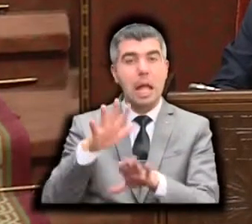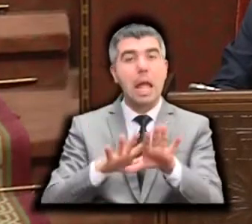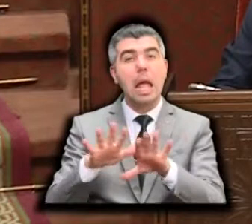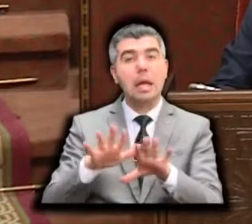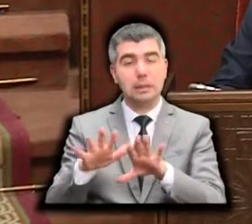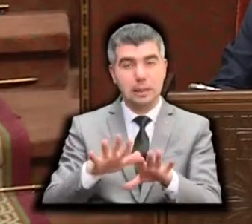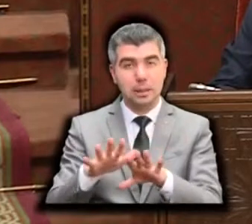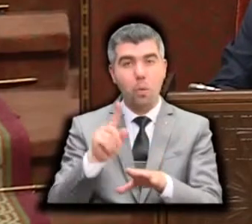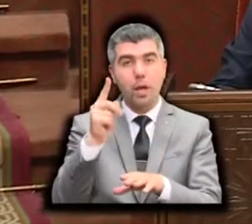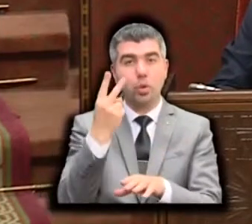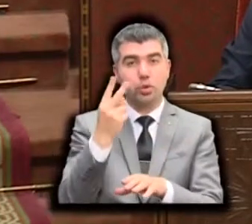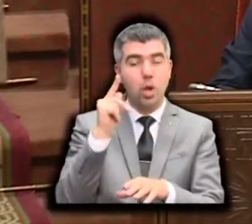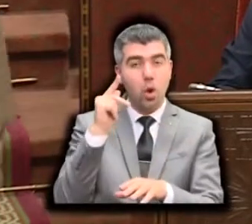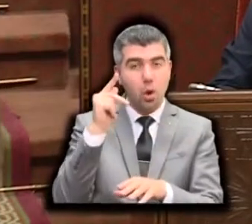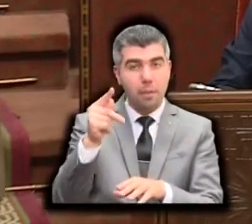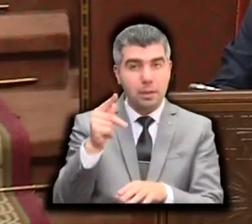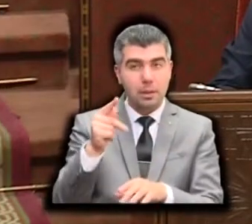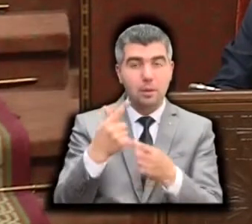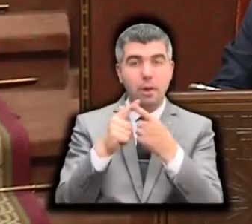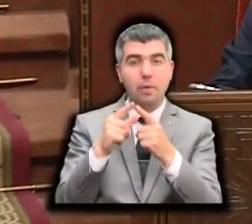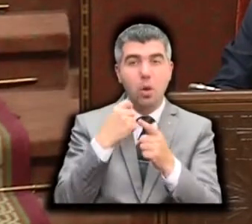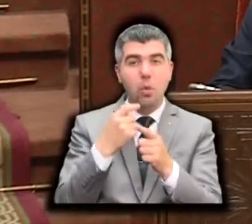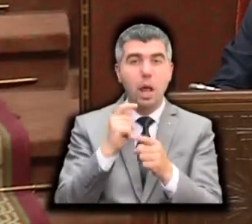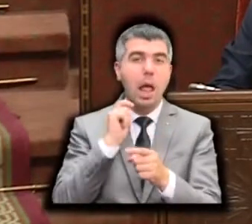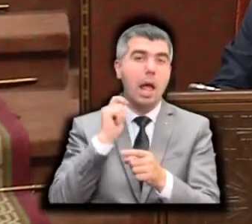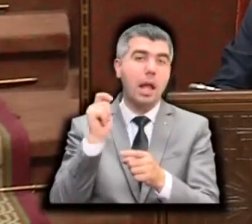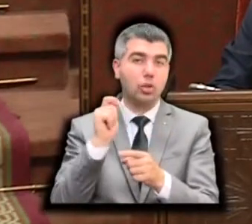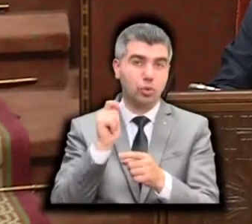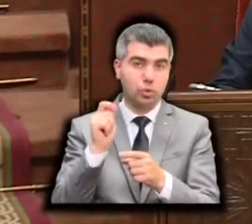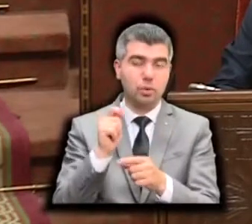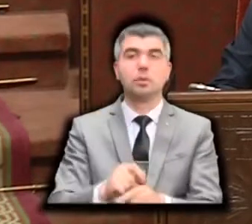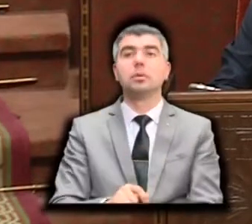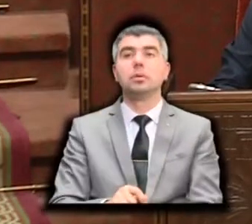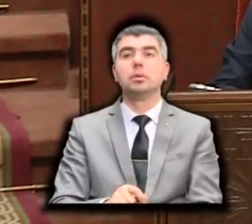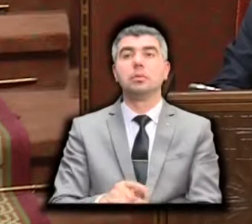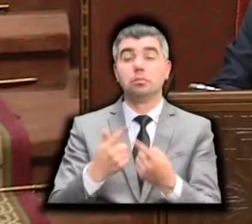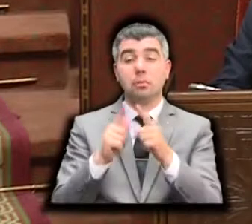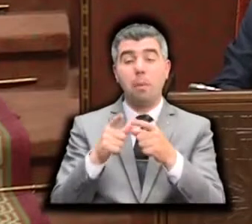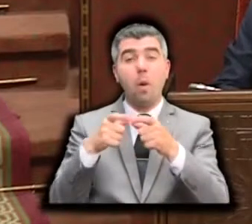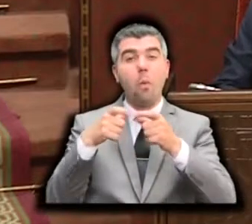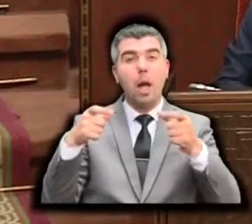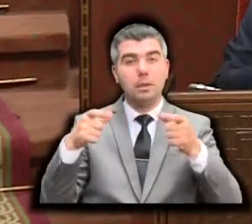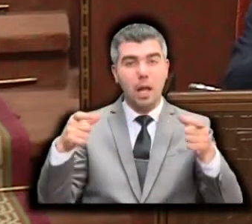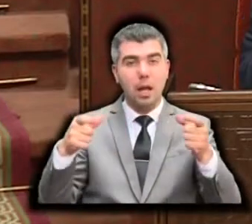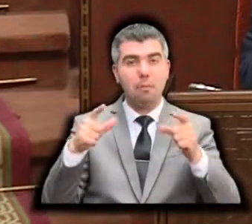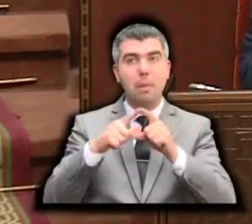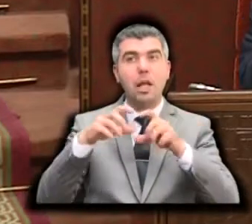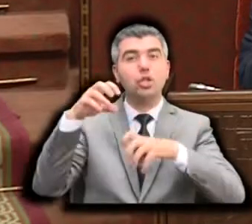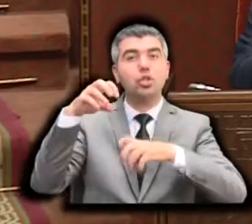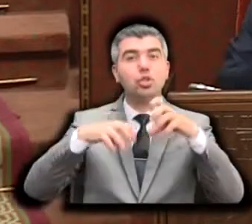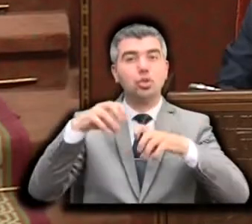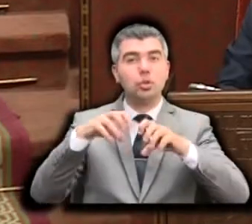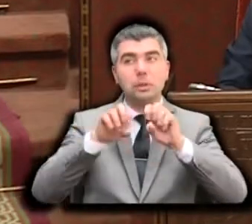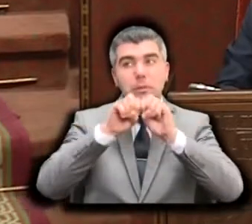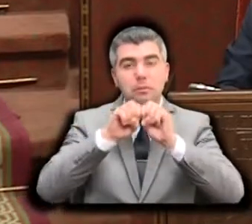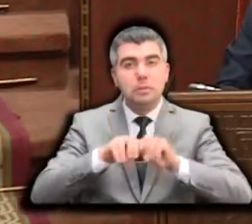تنان، 21 كيلومتر تابعه لاقليم عارج، بمعنى توسع المدى ديال الثلوج. اذا هذه